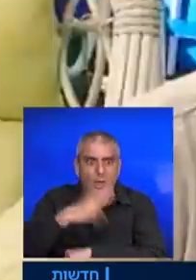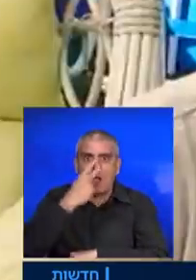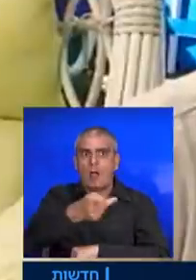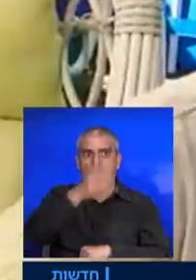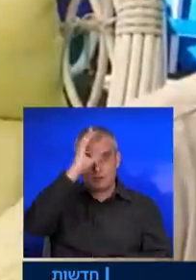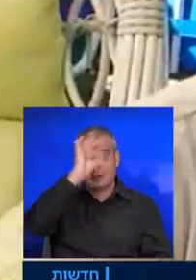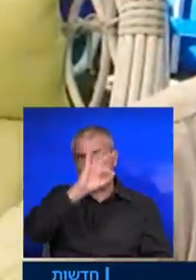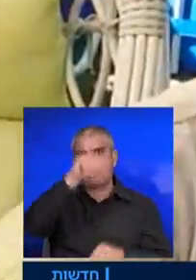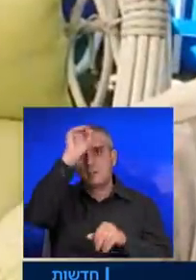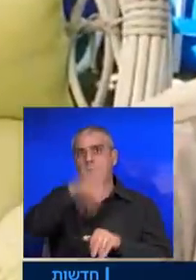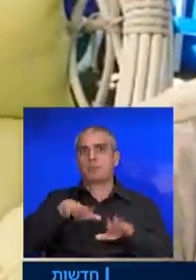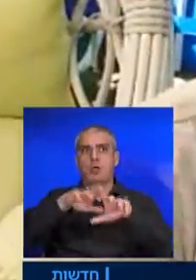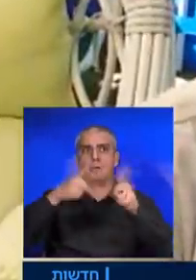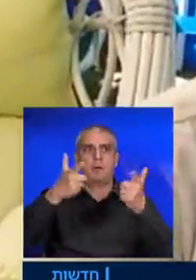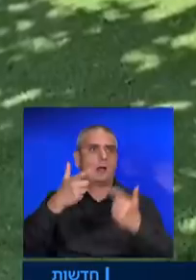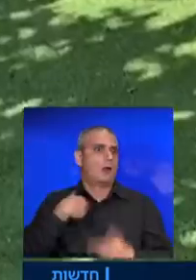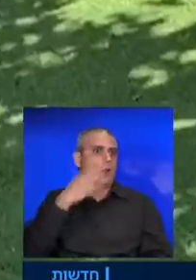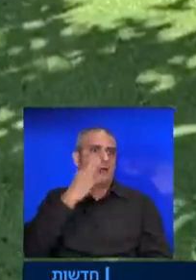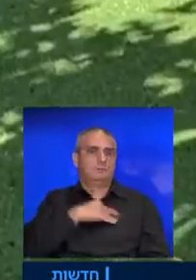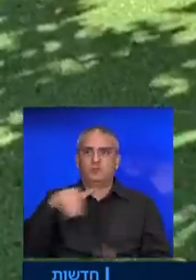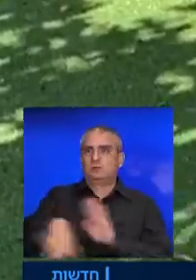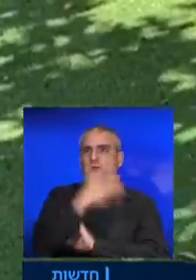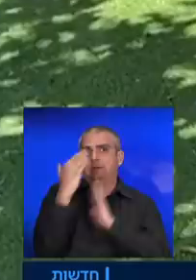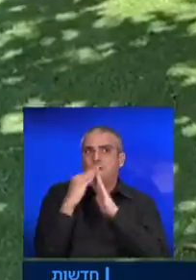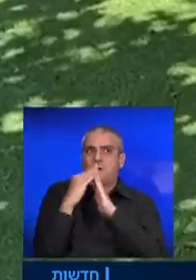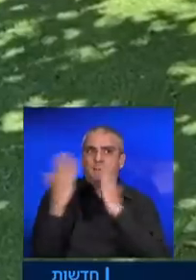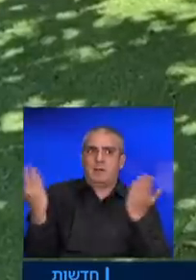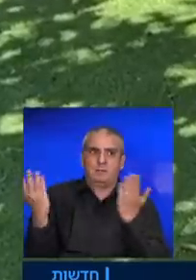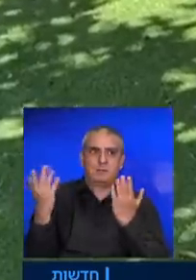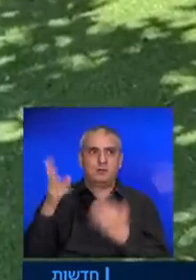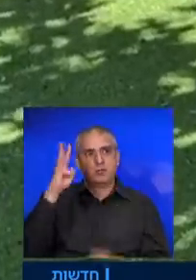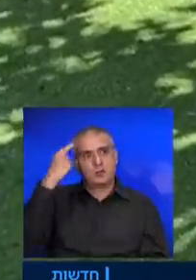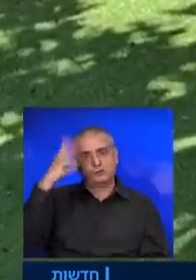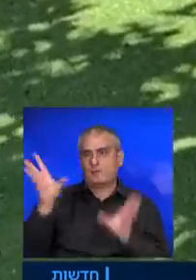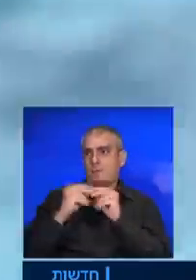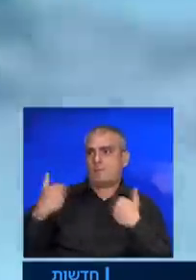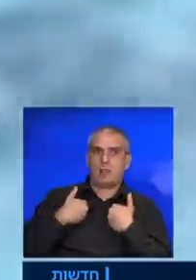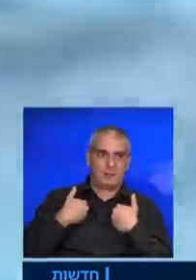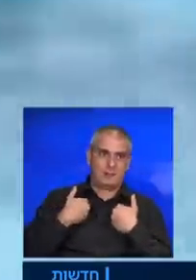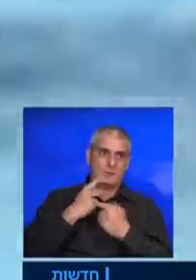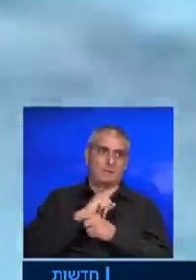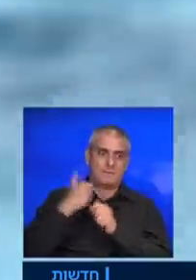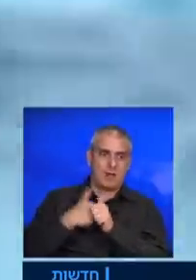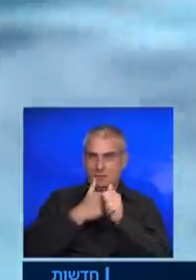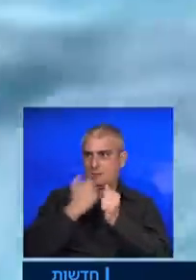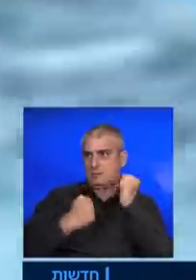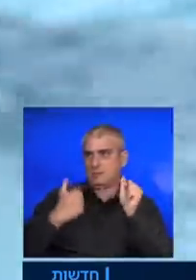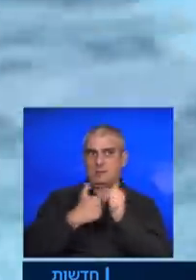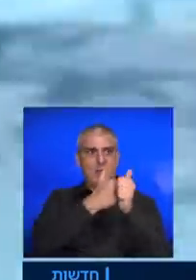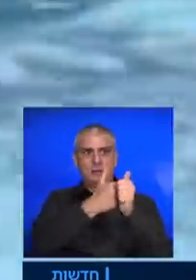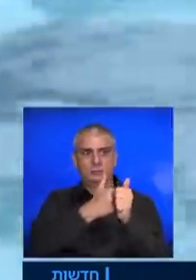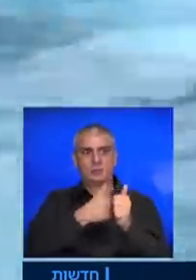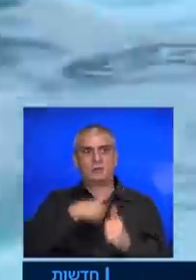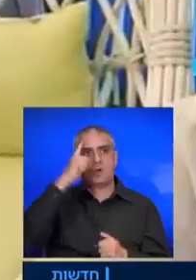הבריכה. פשוט לא שמנו לב שהוא יצא מהבית. שרון חשב שהוא בא איתנו, כי מיד אחרי יצא החוצה. אנחנו לא יודעים כמה זמן